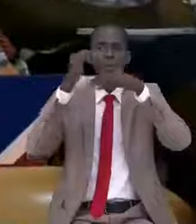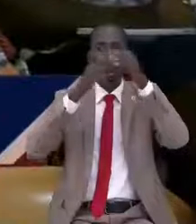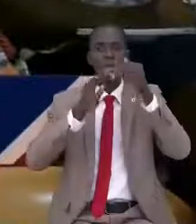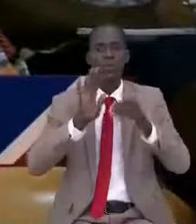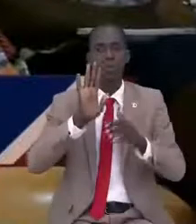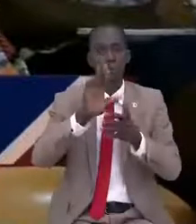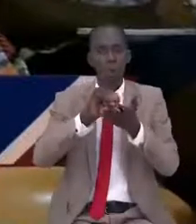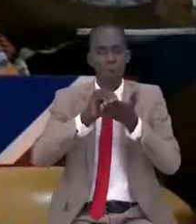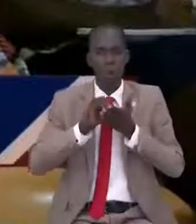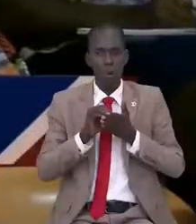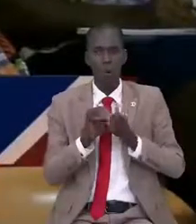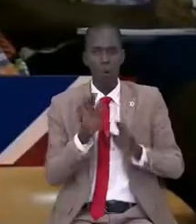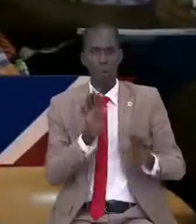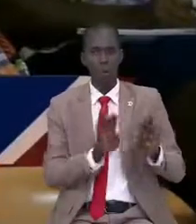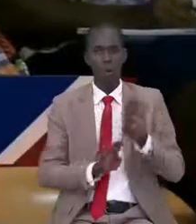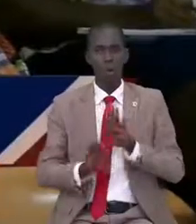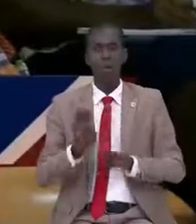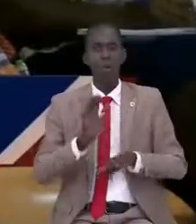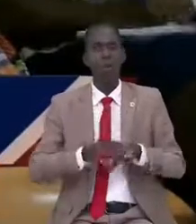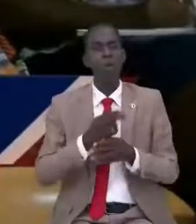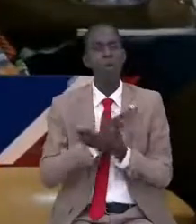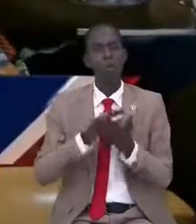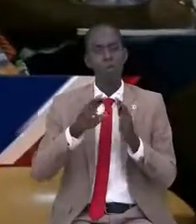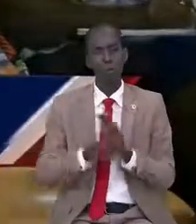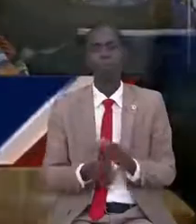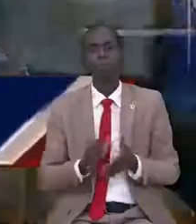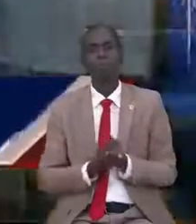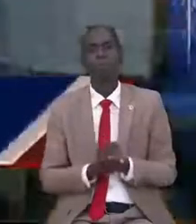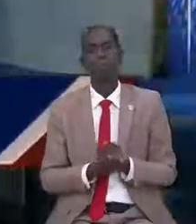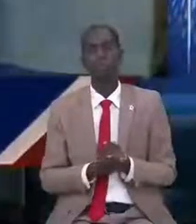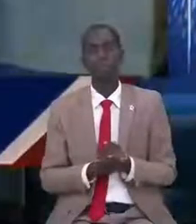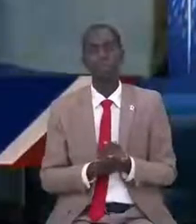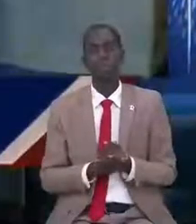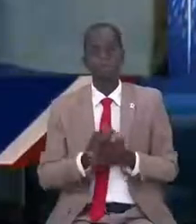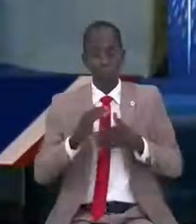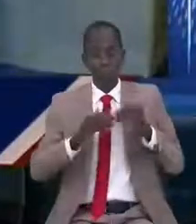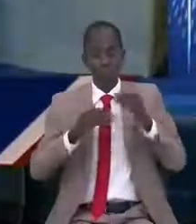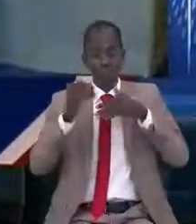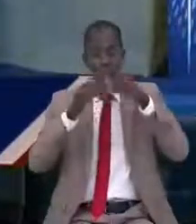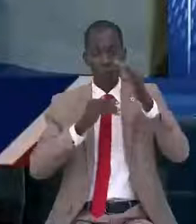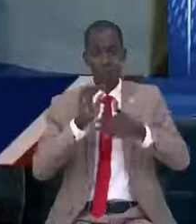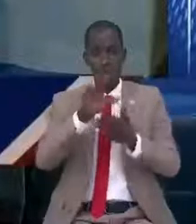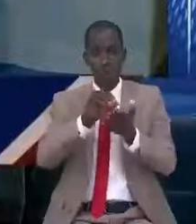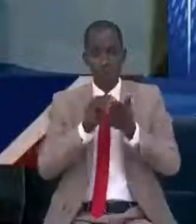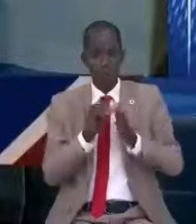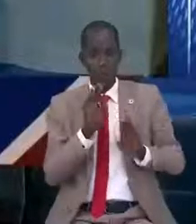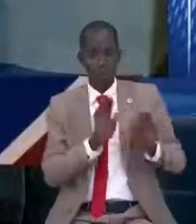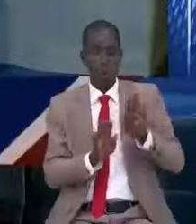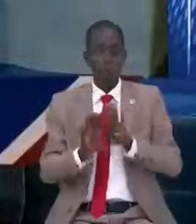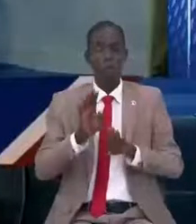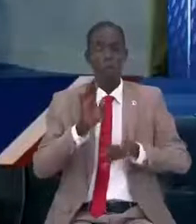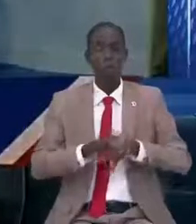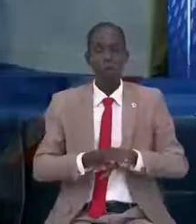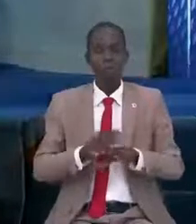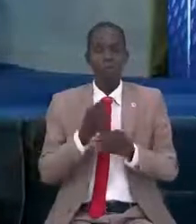ton propre comportement sur la sainteté. Bâtir ton propre comportement sur